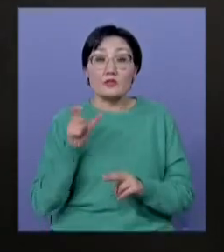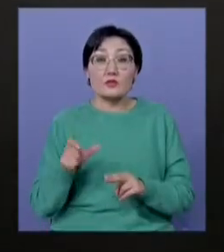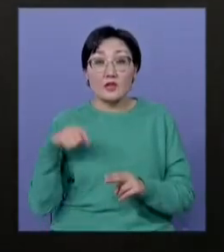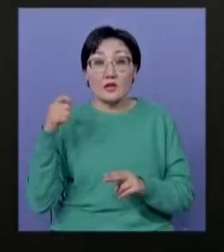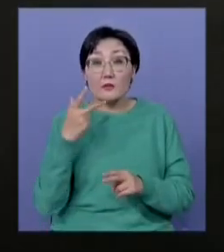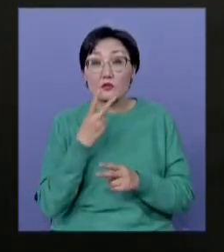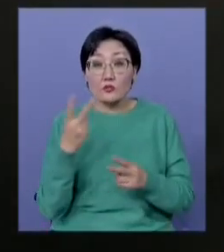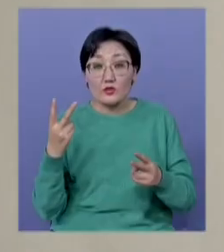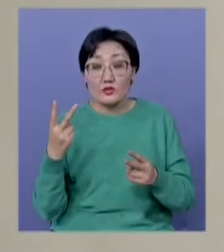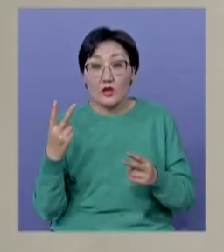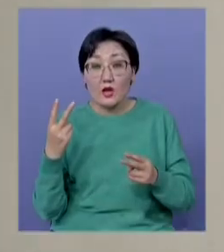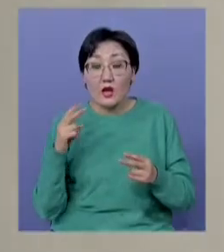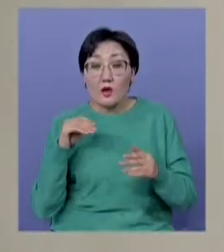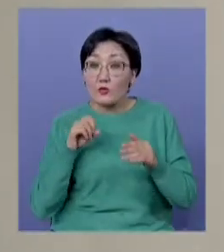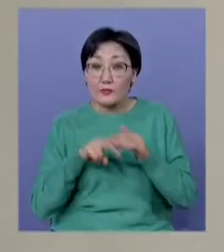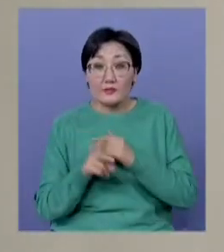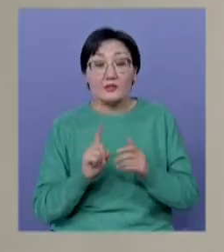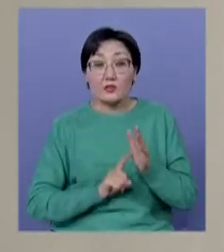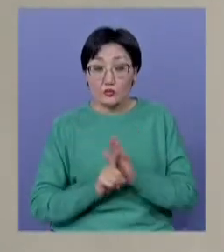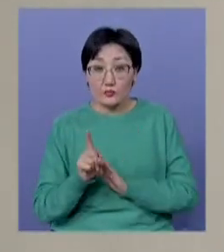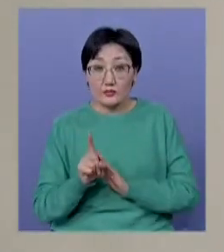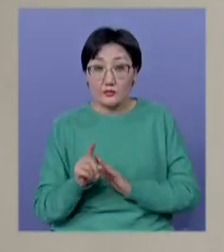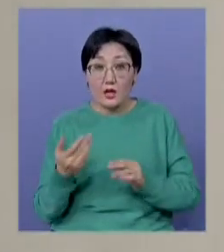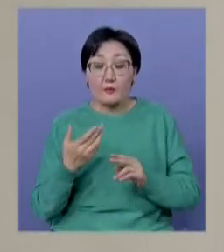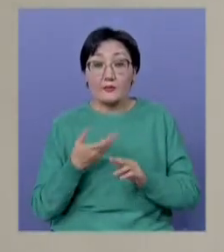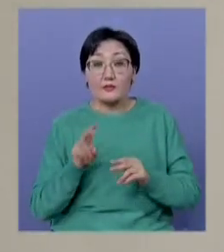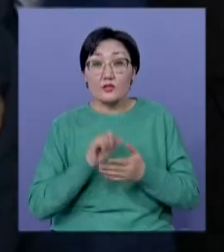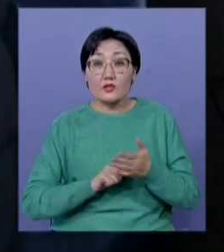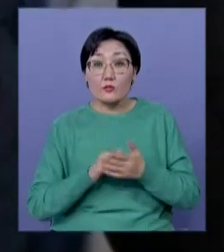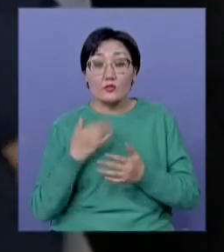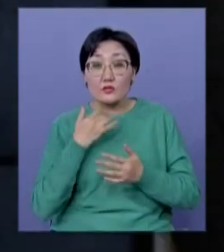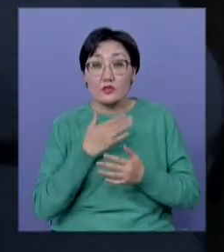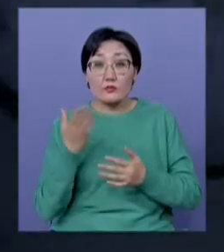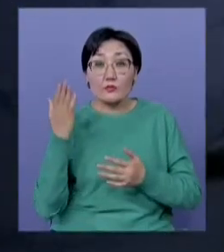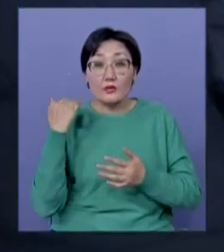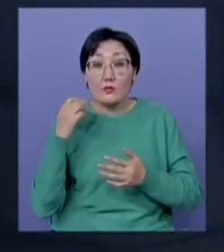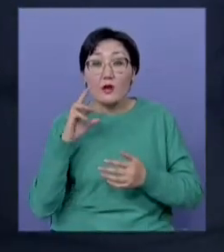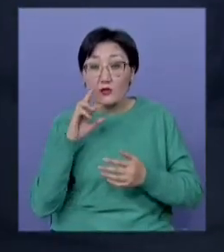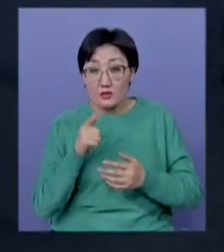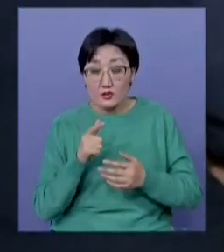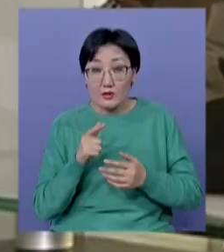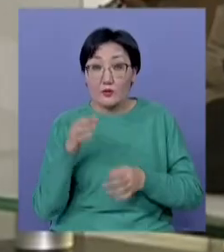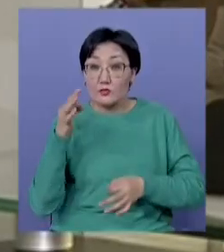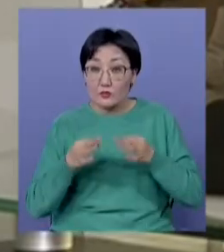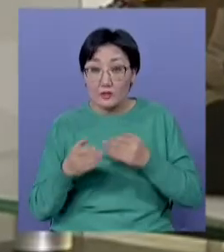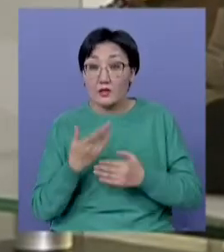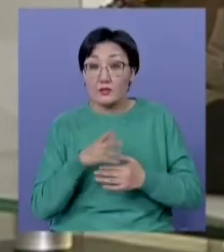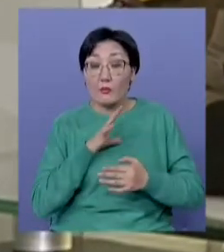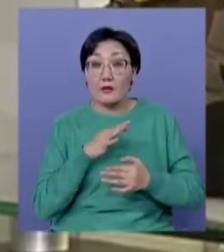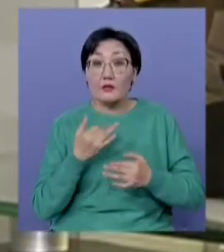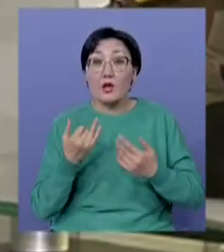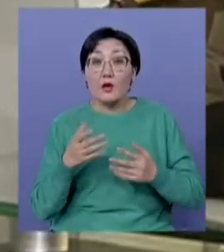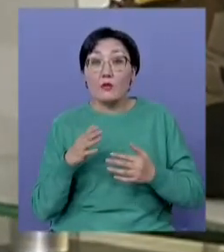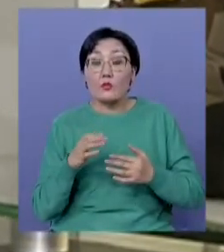камераны көрсе, беттерін бүркеп көпшіліктің көзінен жасқанады. Себебі басым бөлігі кезінде шалыс басып істі болғандар. Қазір жазаларын